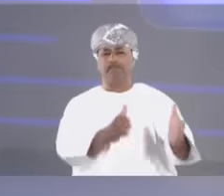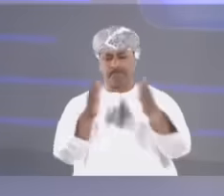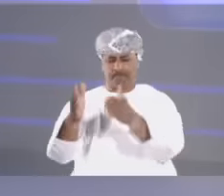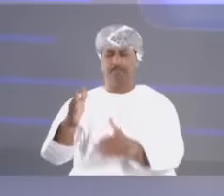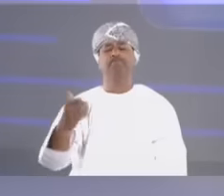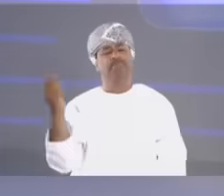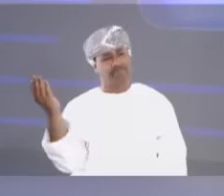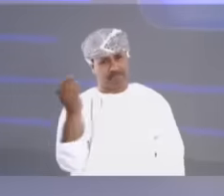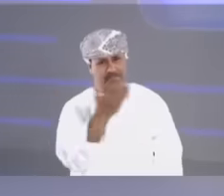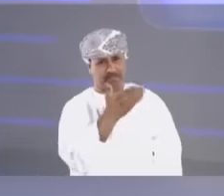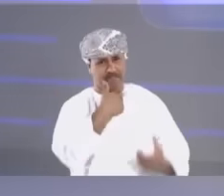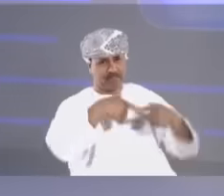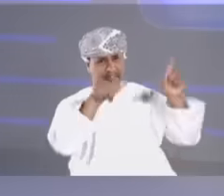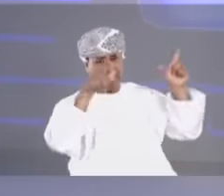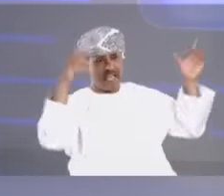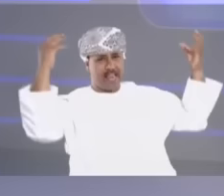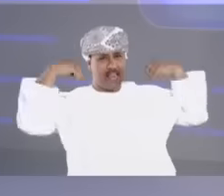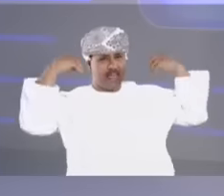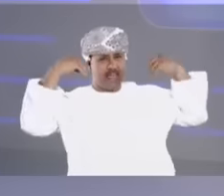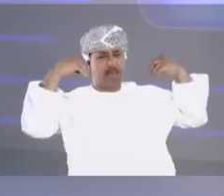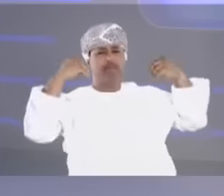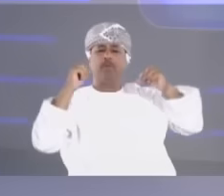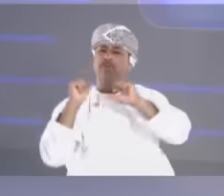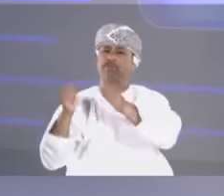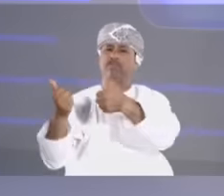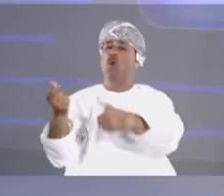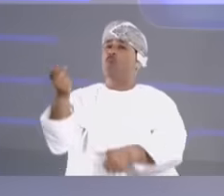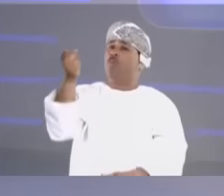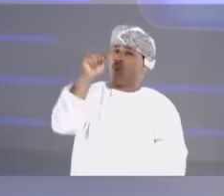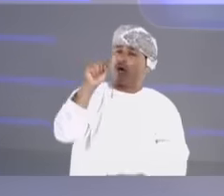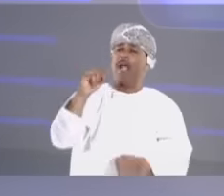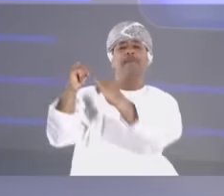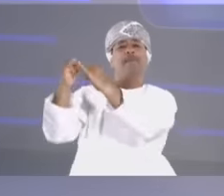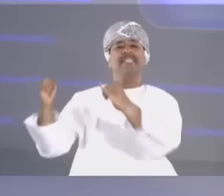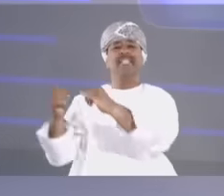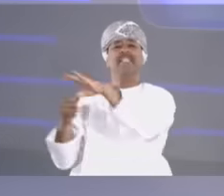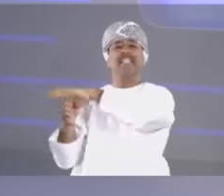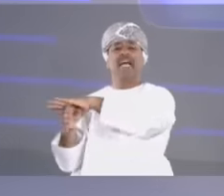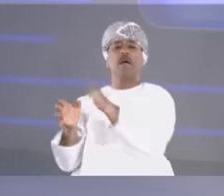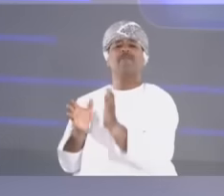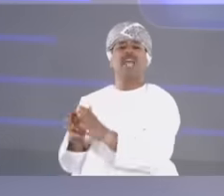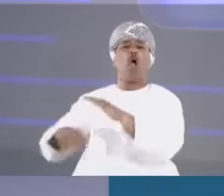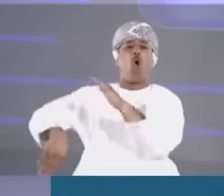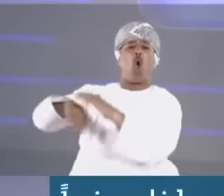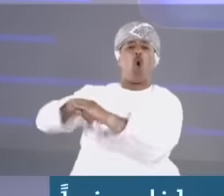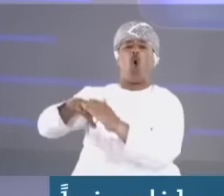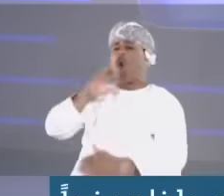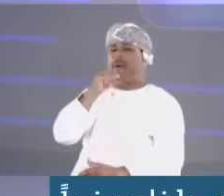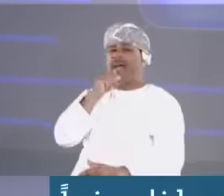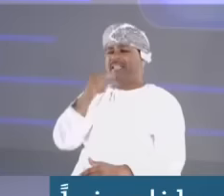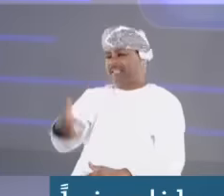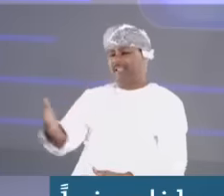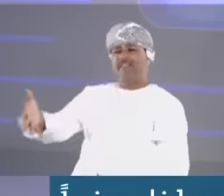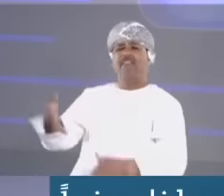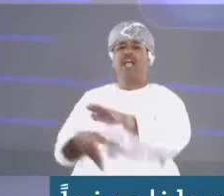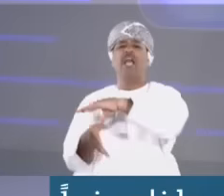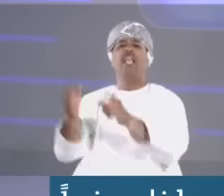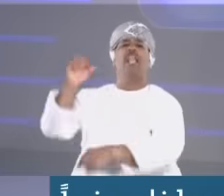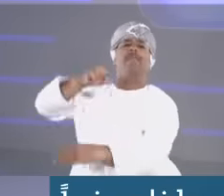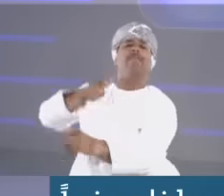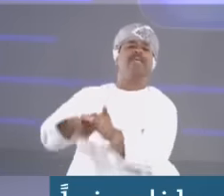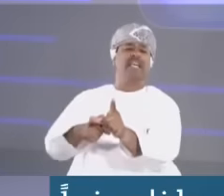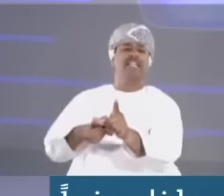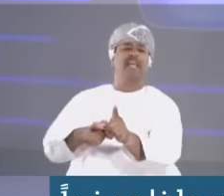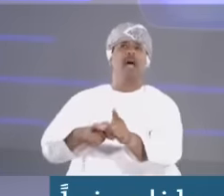أهلا بكم في النشرة الرياضية. ينطلق غدا المعسكر الداخلي للمنتخب الوطني للناشئين في العاصمة مسقط